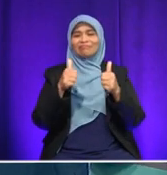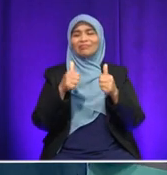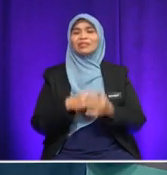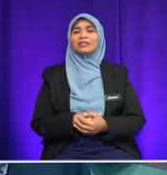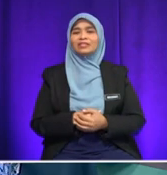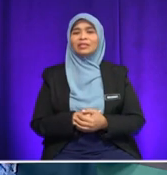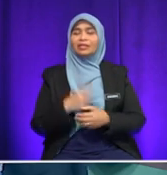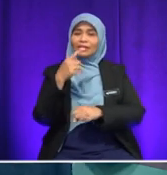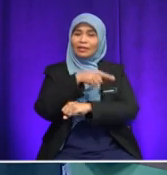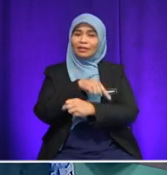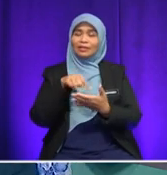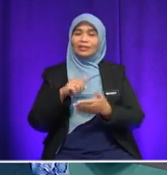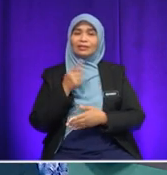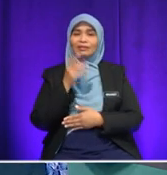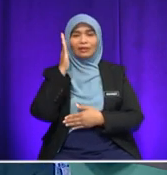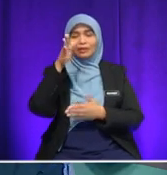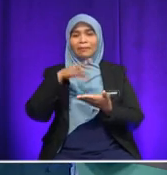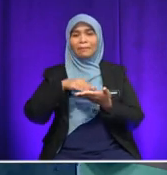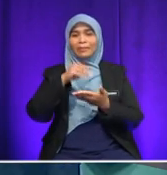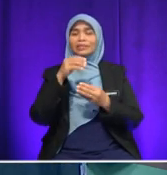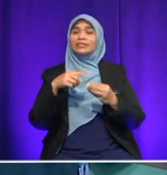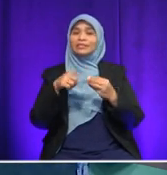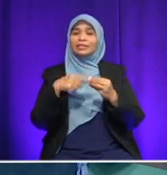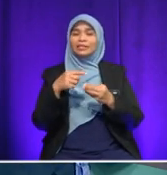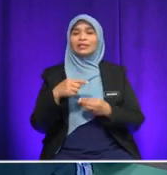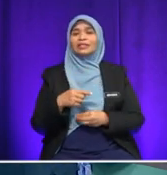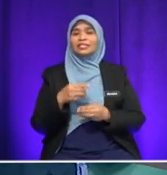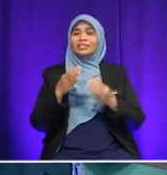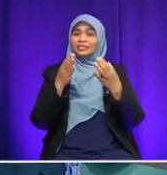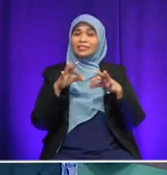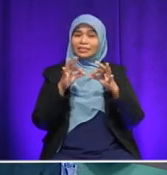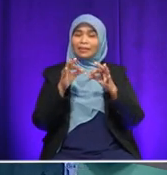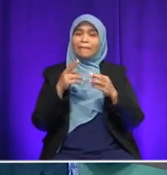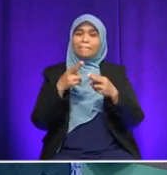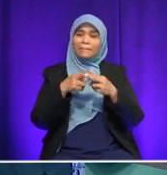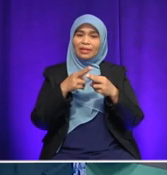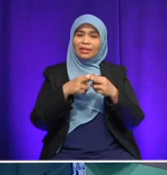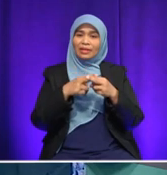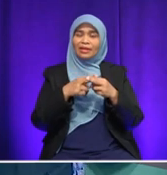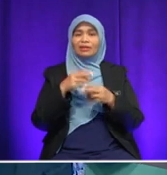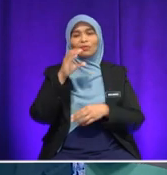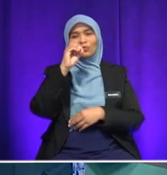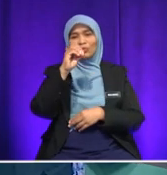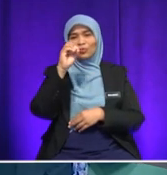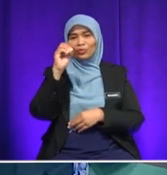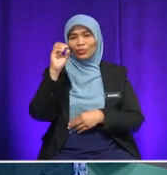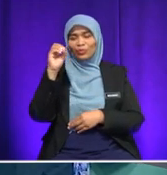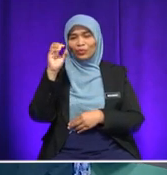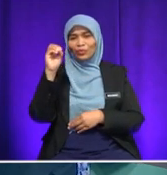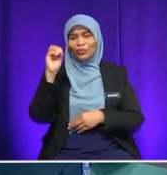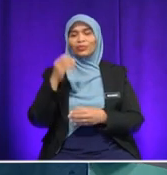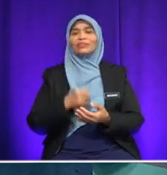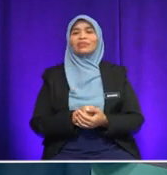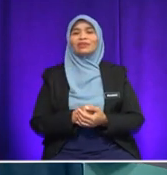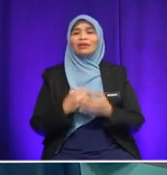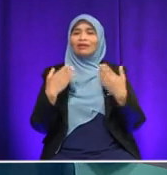hari ini kita akan belajar tentang cerpen kosong kosong kosong kosong kosong kosong kosong kosong